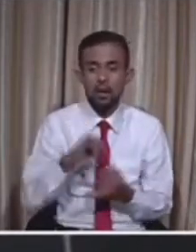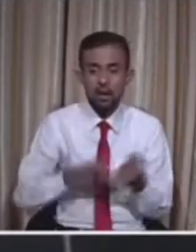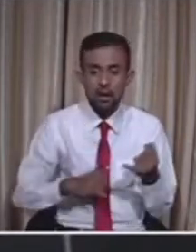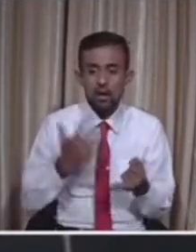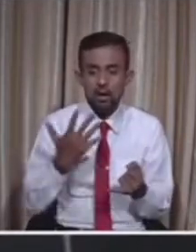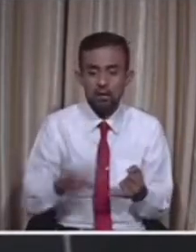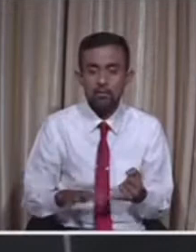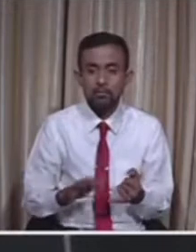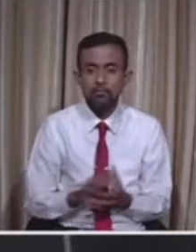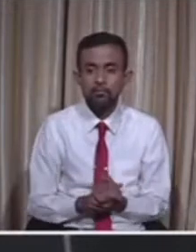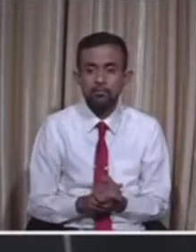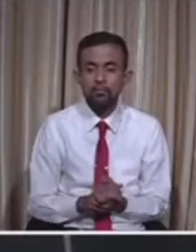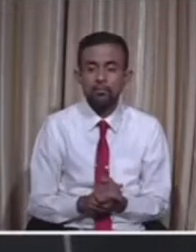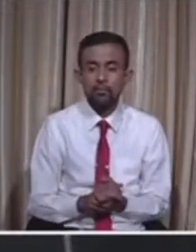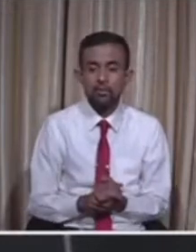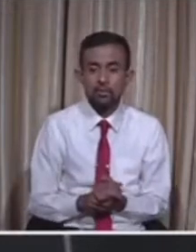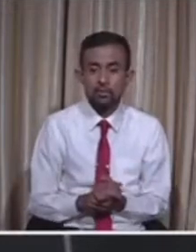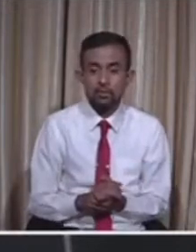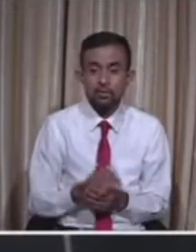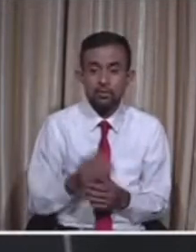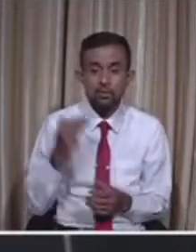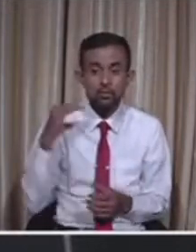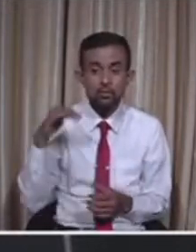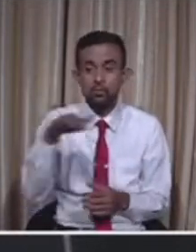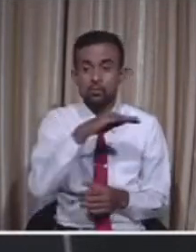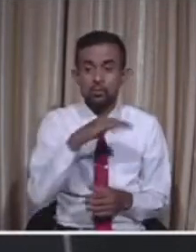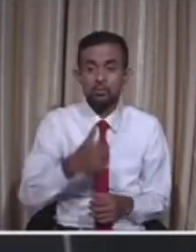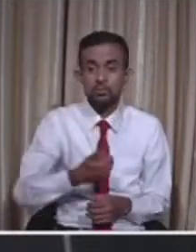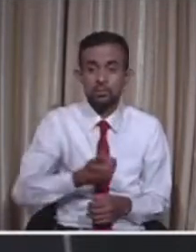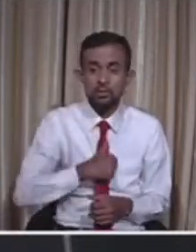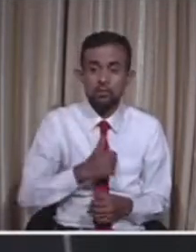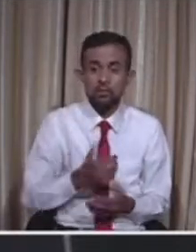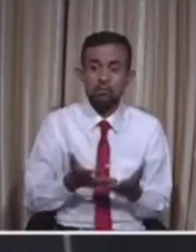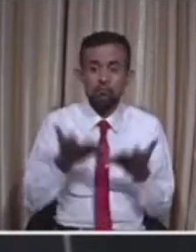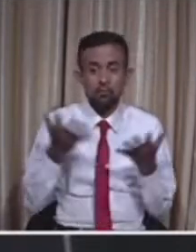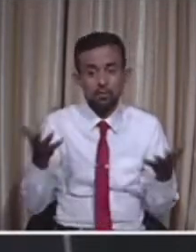vela yam maha jana prasadayak dinagene pradeshe